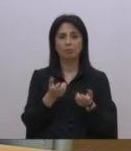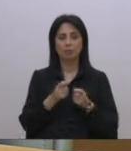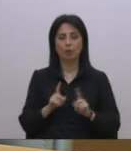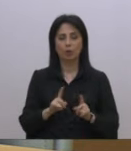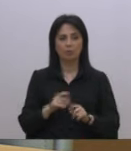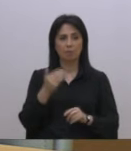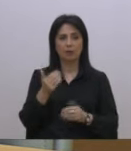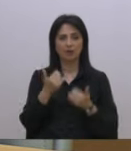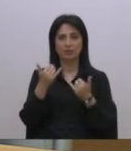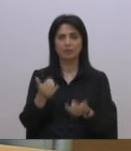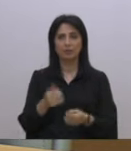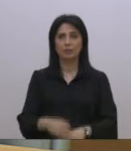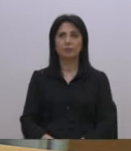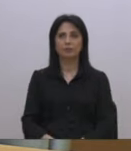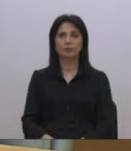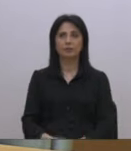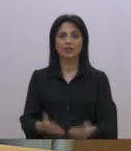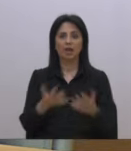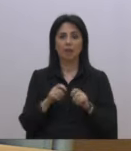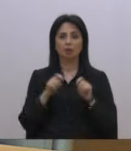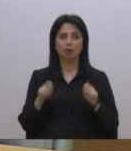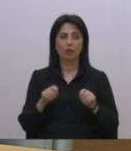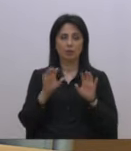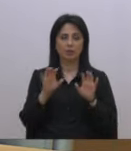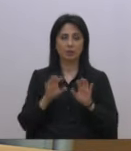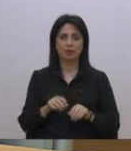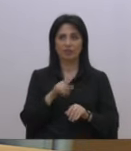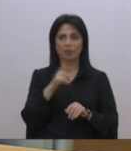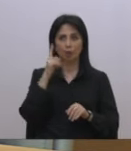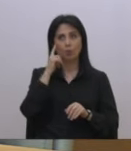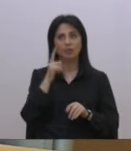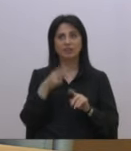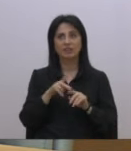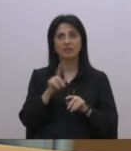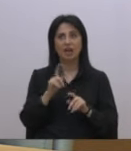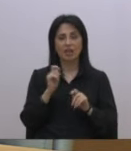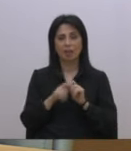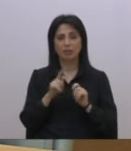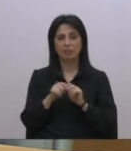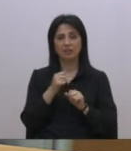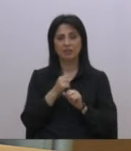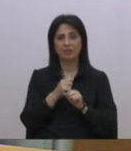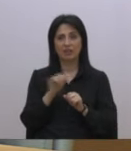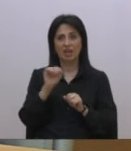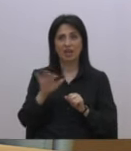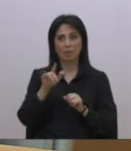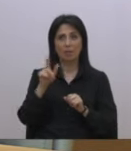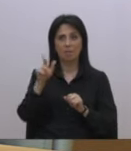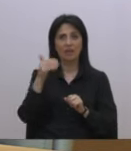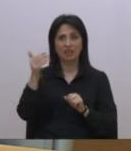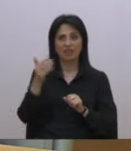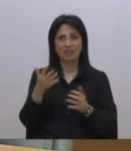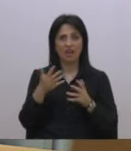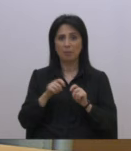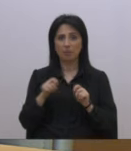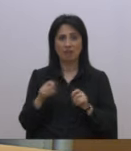რატომ არის მიუღებელი მათთვის გამჭვირვალობის კანონი. თქვენ გონიათ ის რა დაფინანსებას აკეთებს დასავლეთი, მათთვის ეს